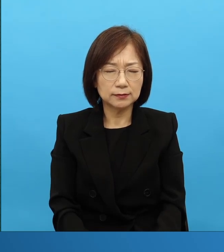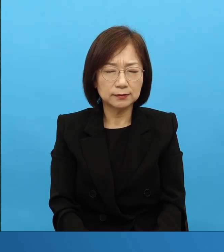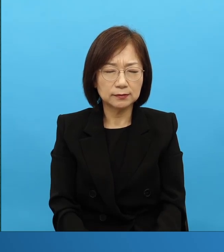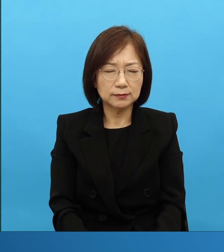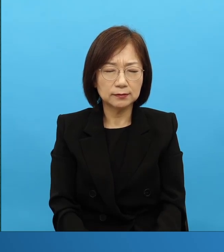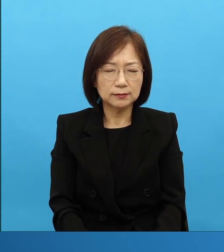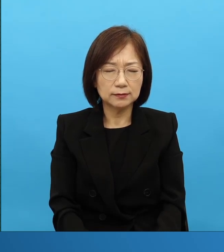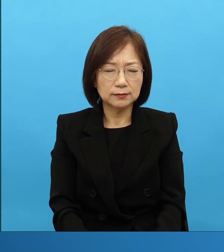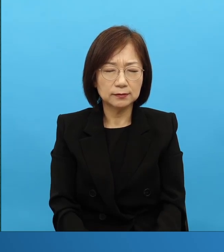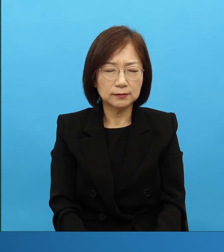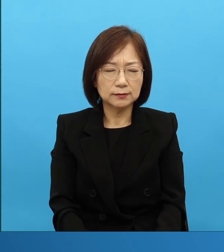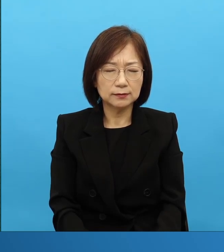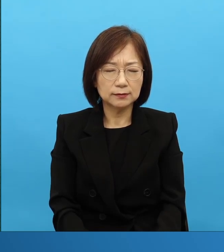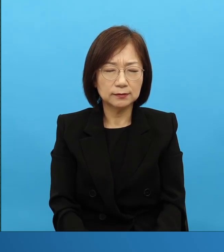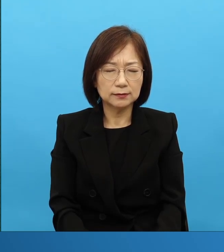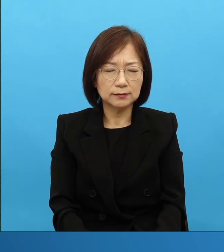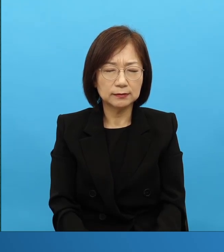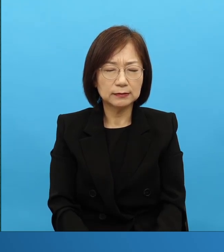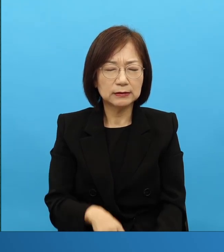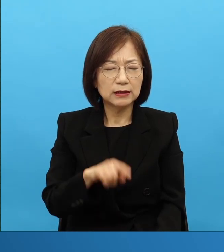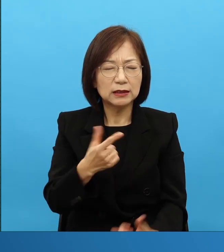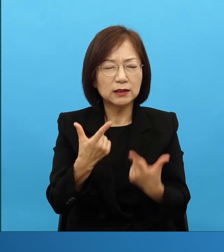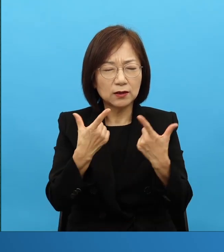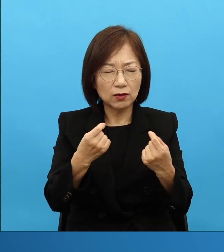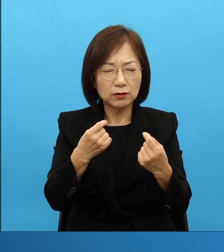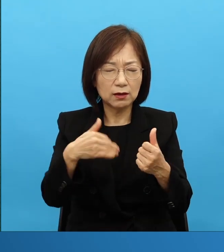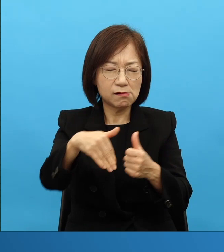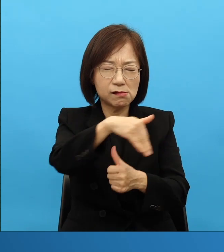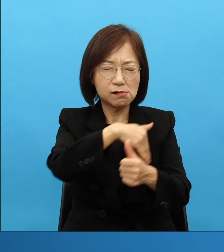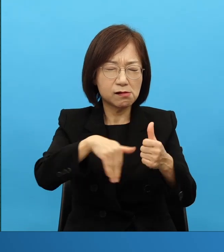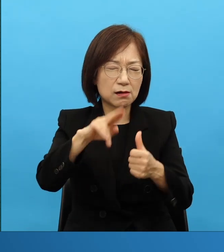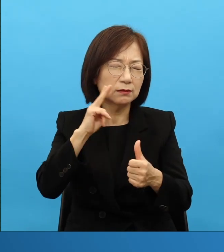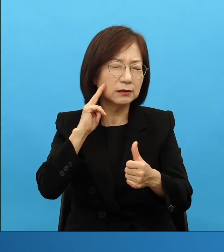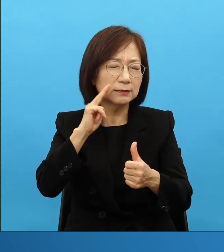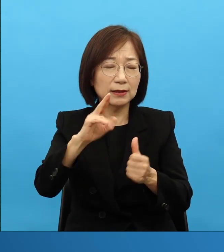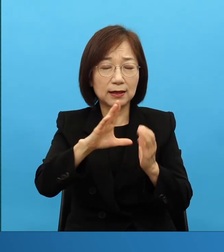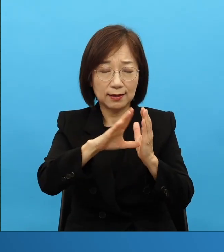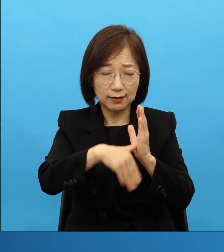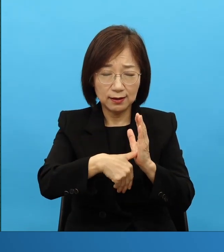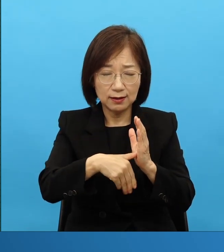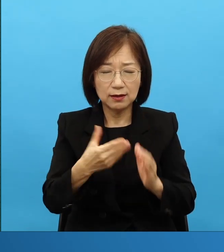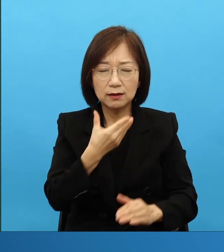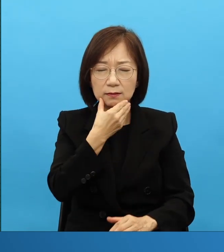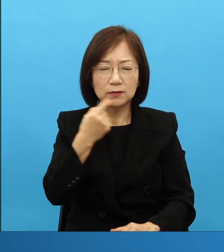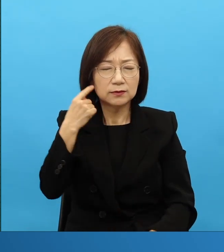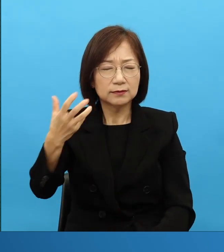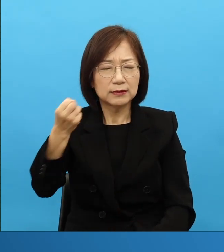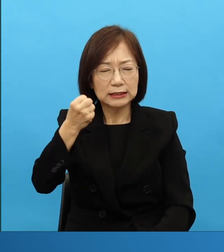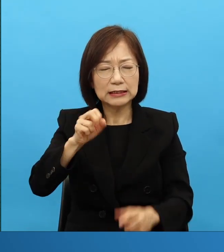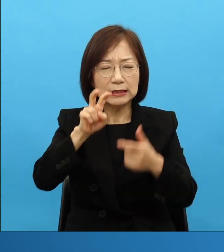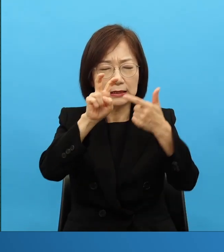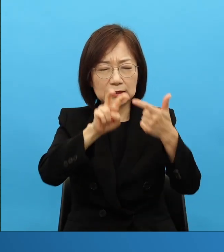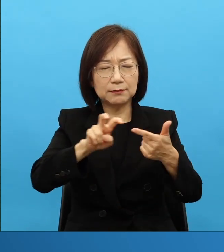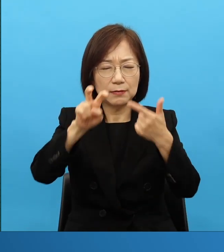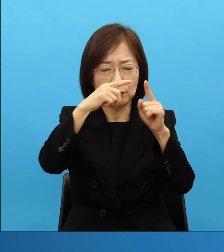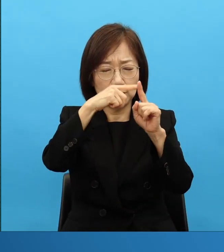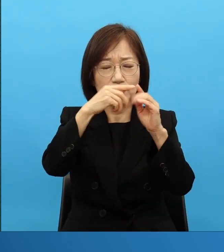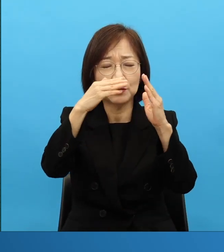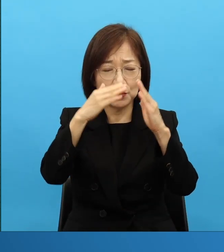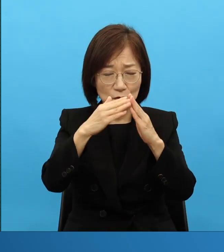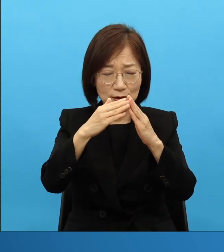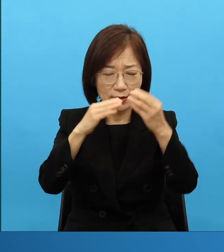waves. 이런 시대적 상황에서 복음 가진 임마누엘 가족들이 교회 살리는 플랫폼이